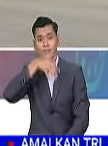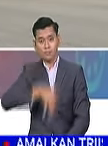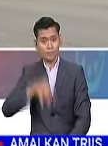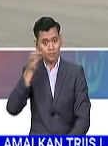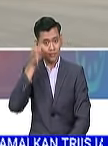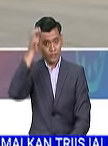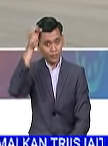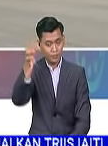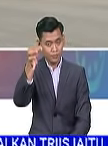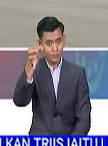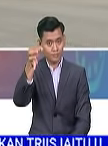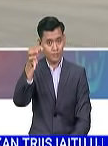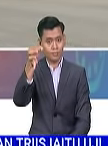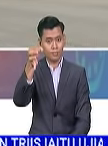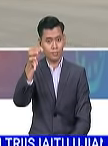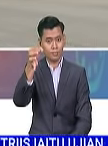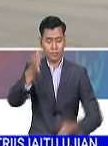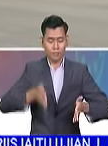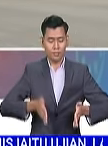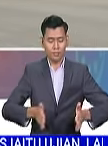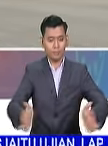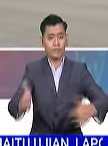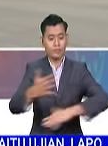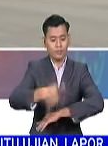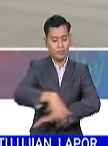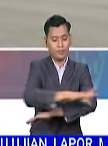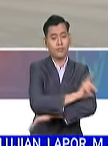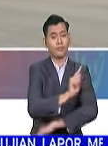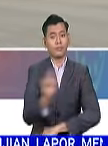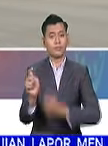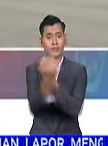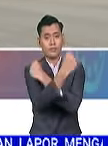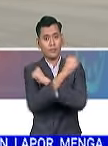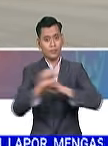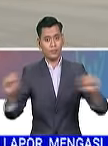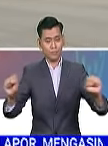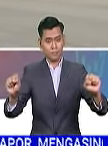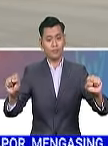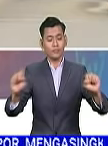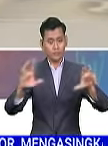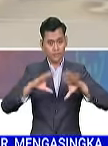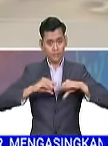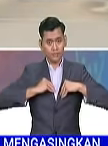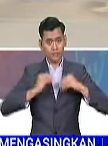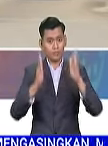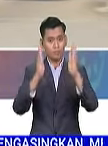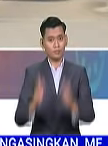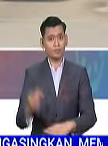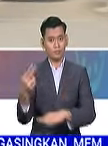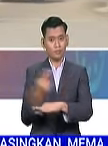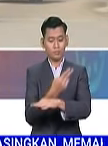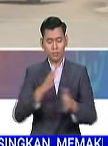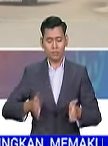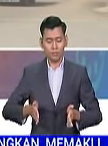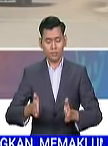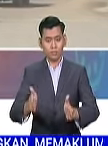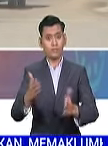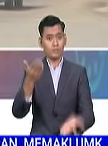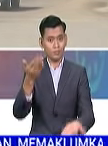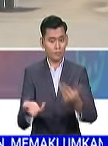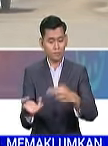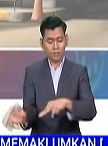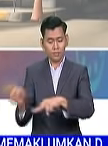Pantai Timur 2 terus bersedia untuk menerima kehadiran para pengguna yang dijangkakan akan meningkat menjelang minggu depan.